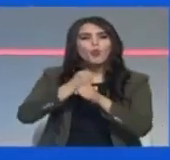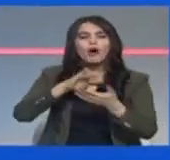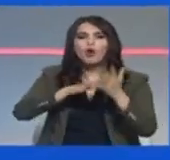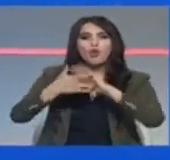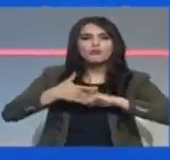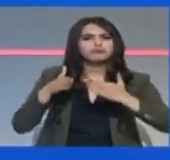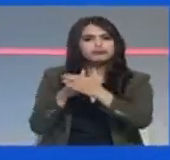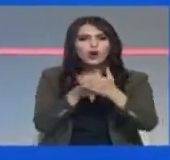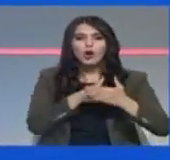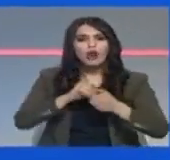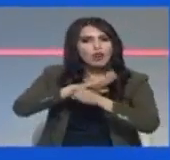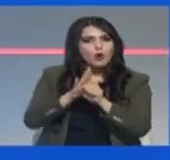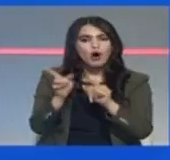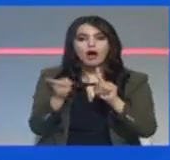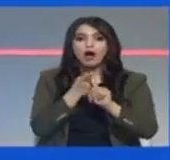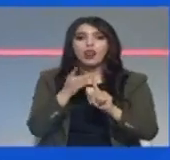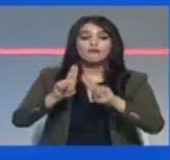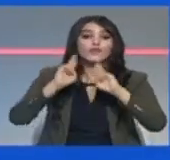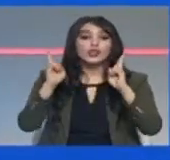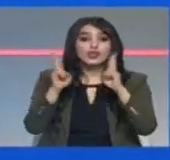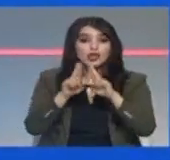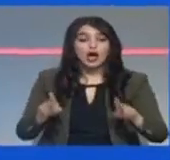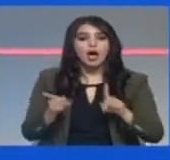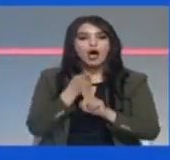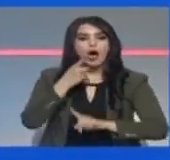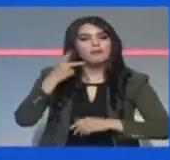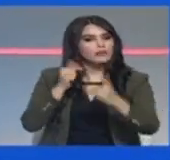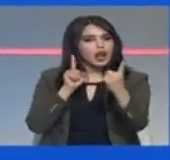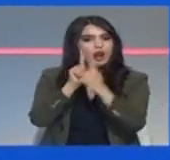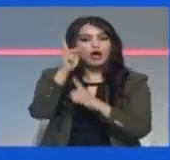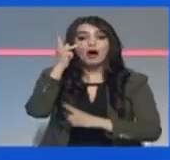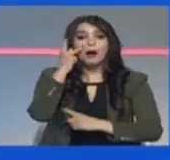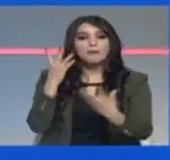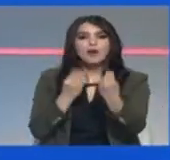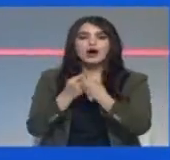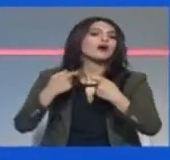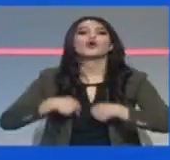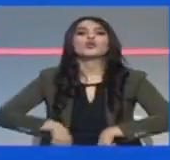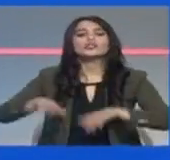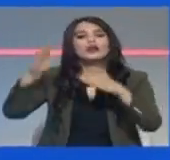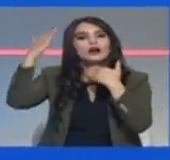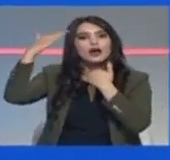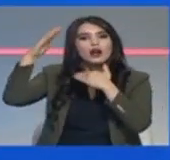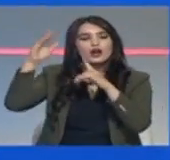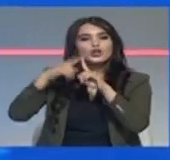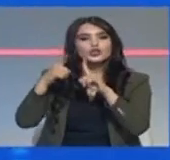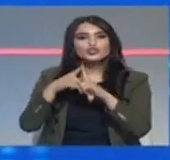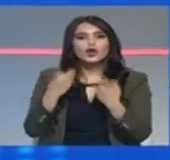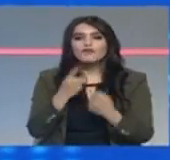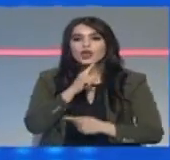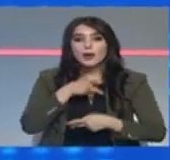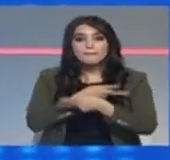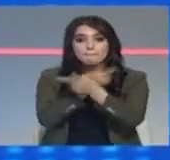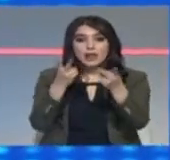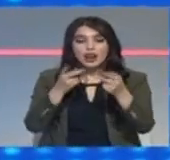على المستوى الاممي اهم محاور لقاء رئيس الجمهوريه قيس الصعيد ب وزير الشؤون الخارجيه دين الرياء وفق بلاغ صادر